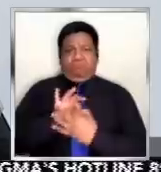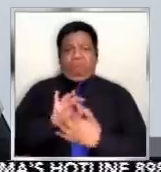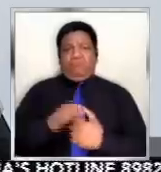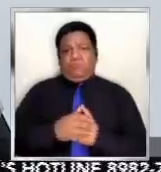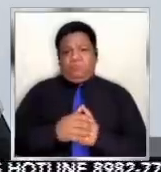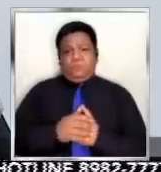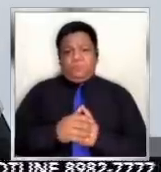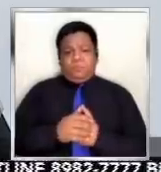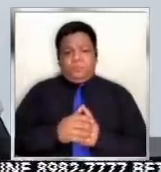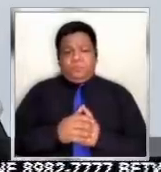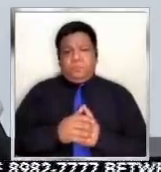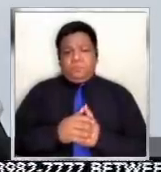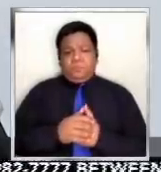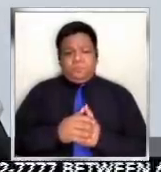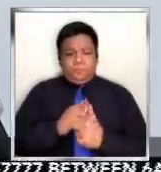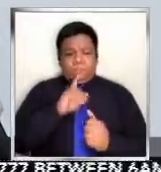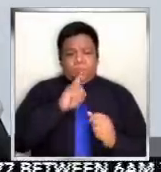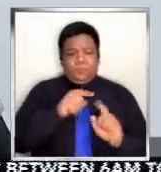Mabait siya,